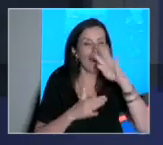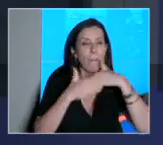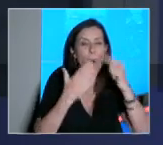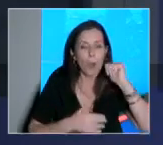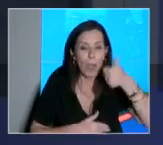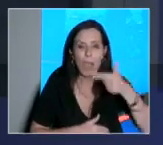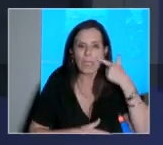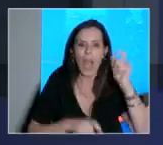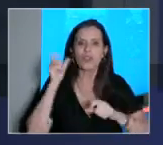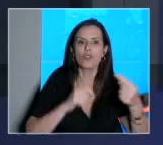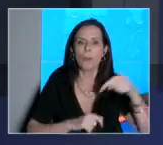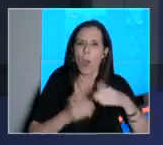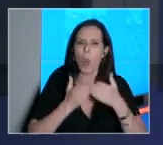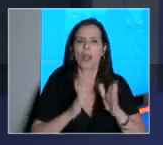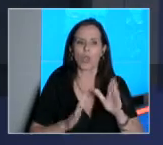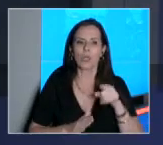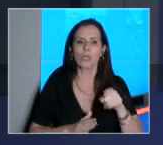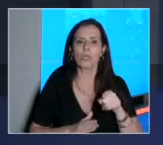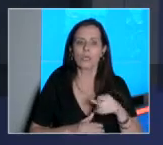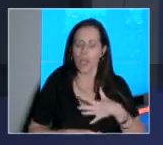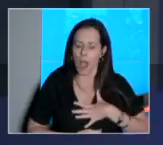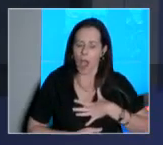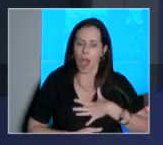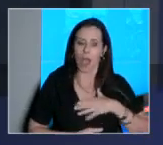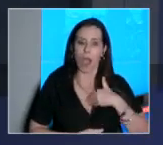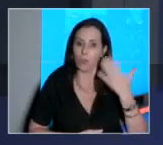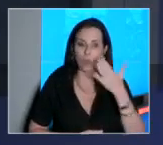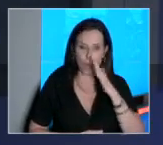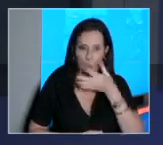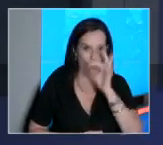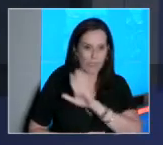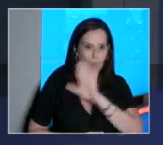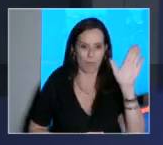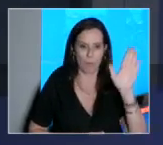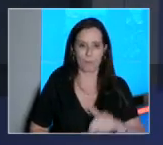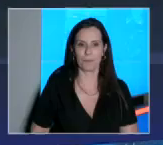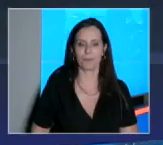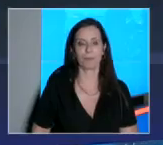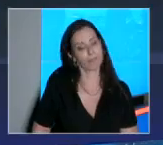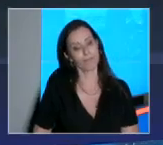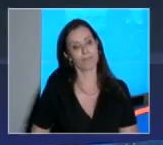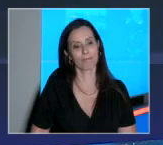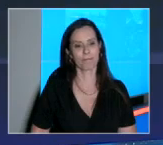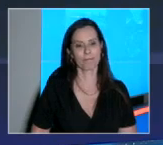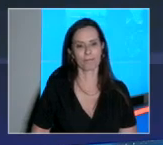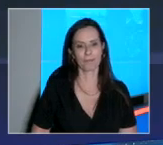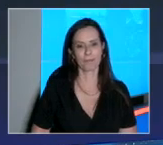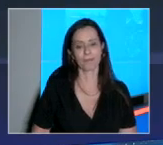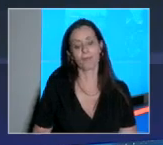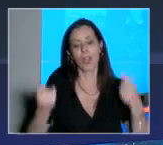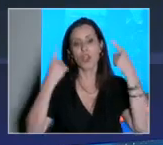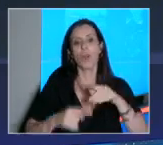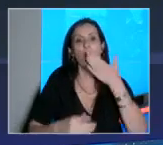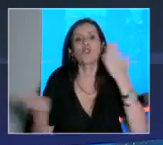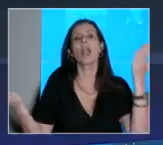בוקר, ראית אנשים שבאו לעזור. וזה נגע לי ליבי, אני את ירושלים לעולם לא יעזוב. קיבלתי. יום